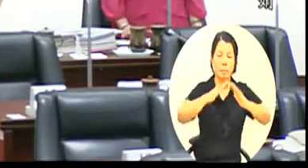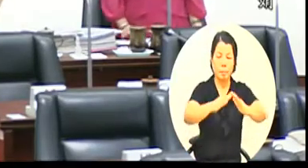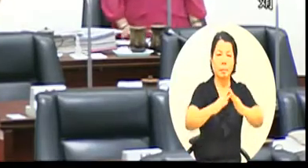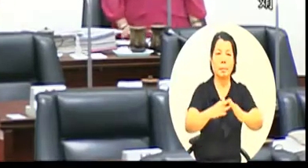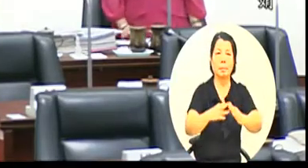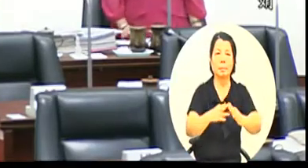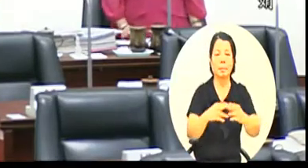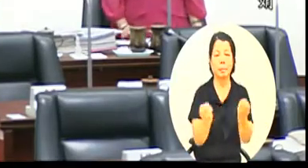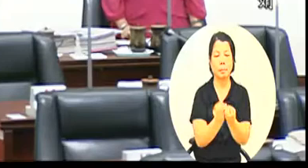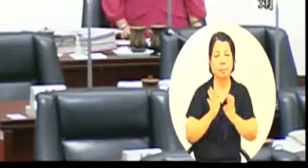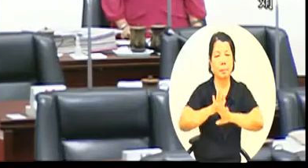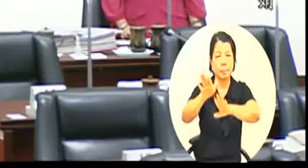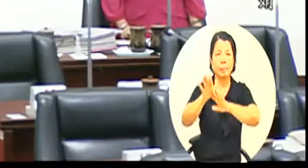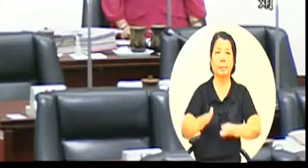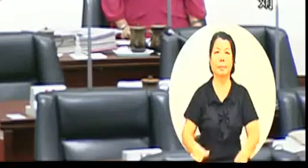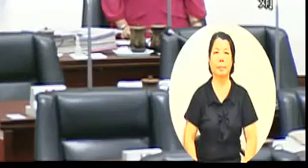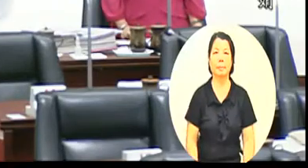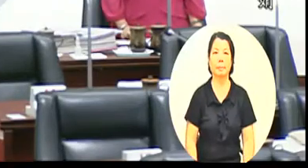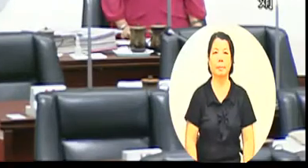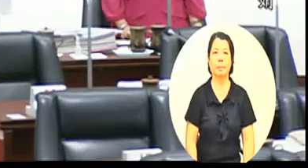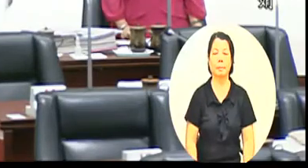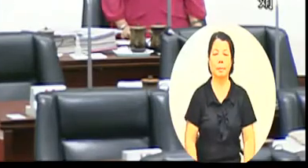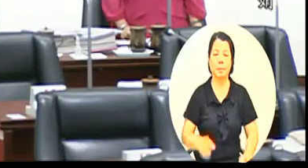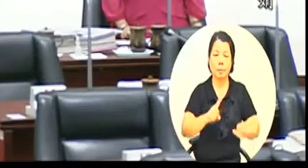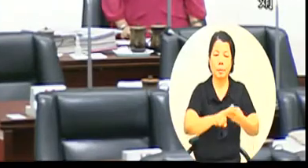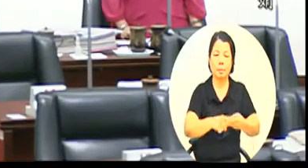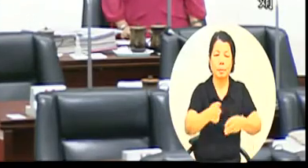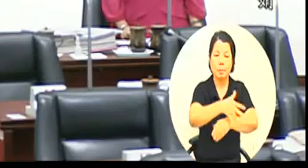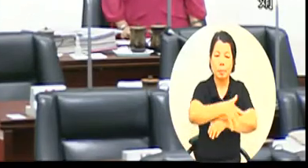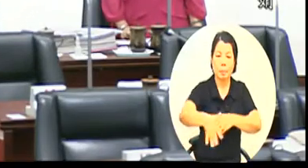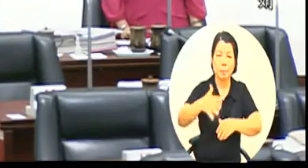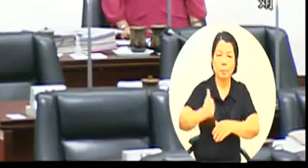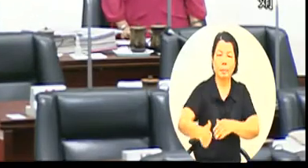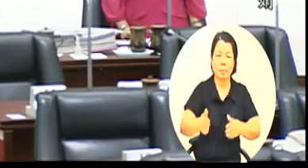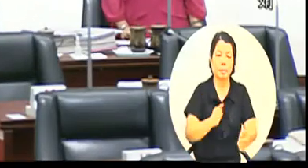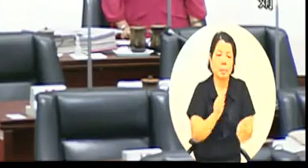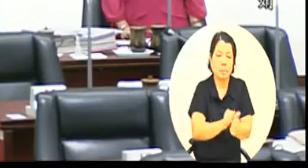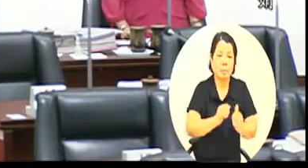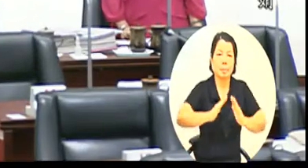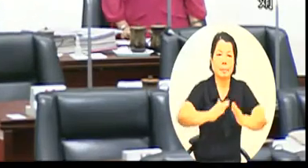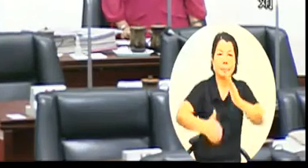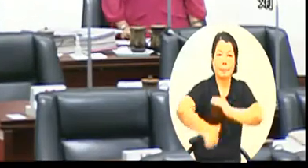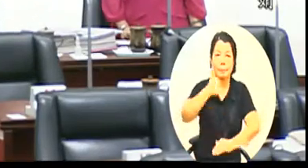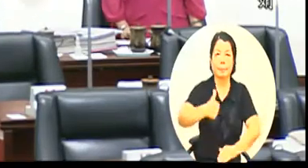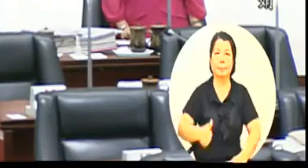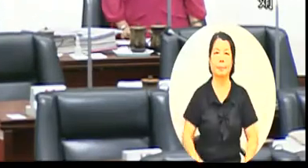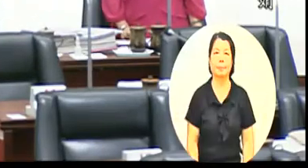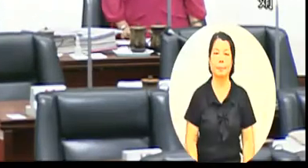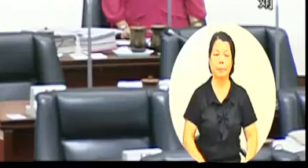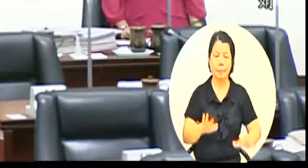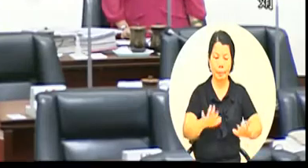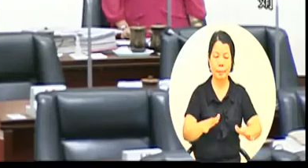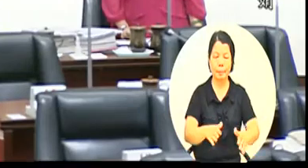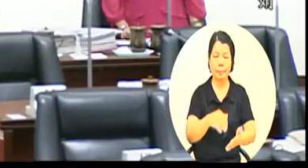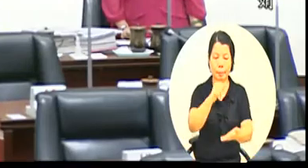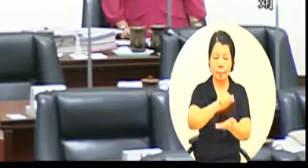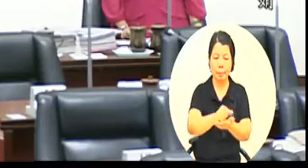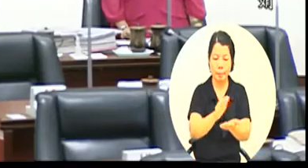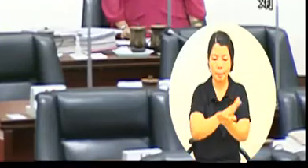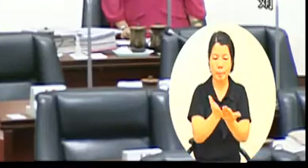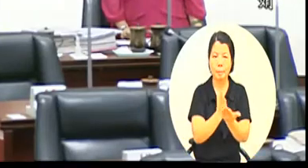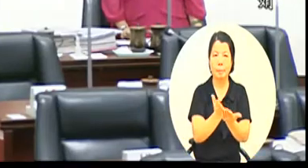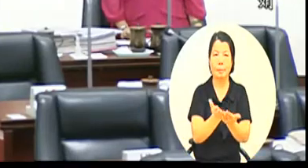展。这个我们的主委、我们的副市长，我看你这边今天你给我们议会